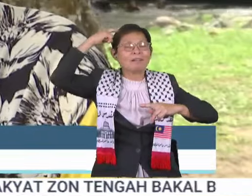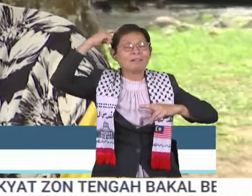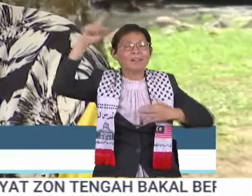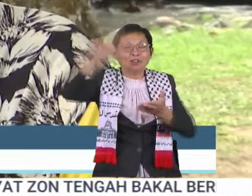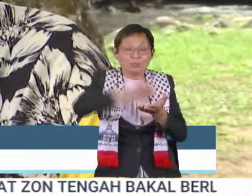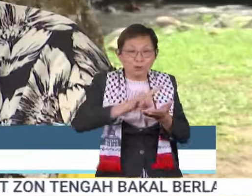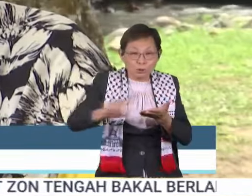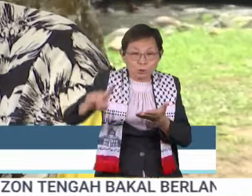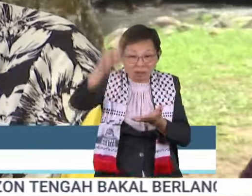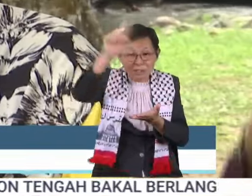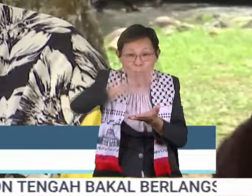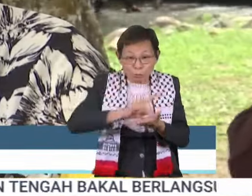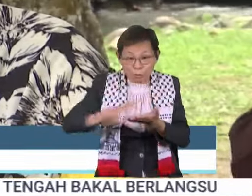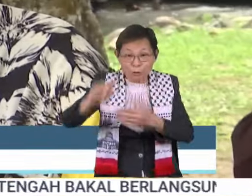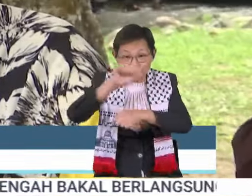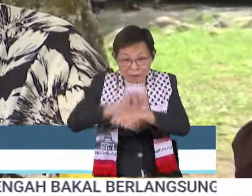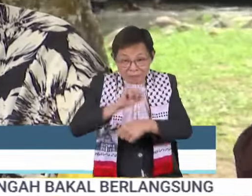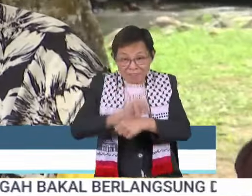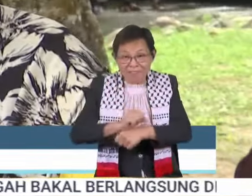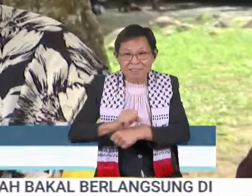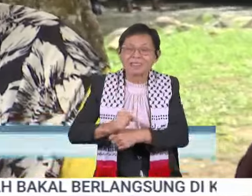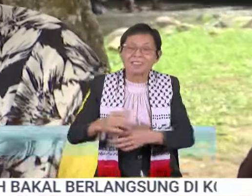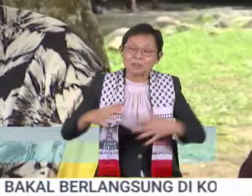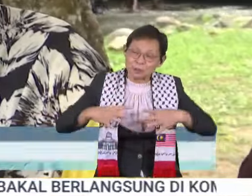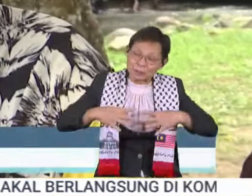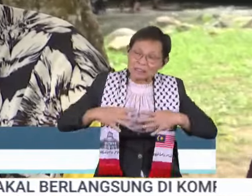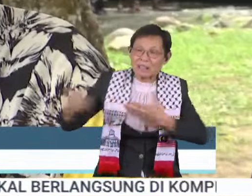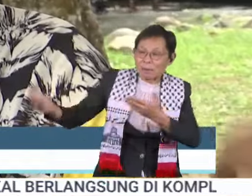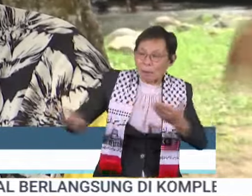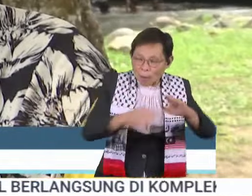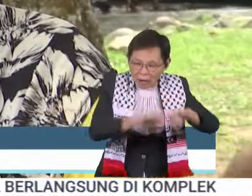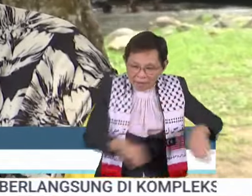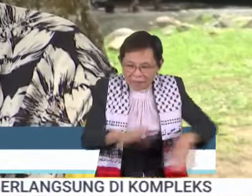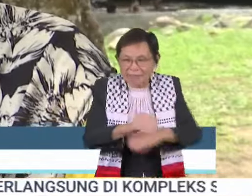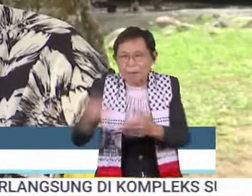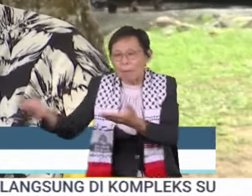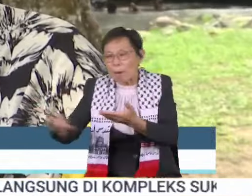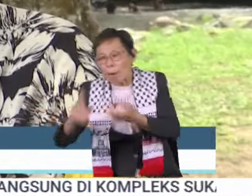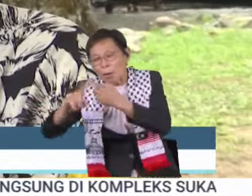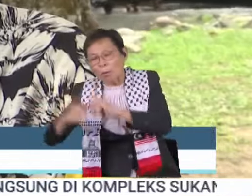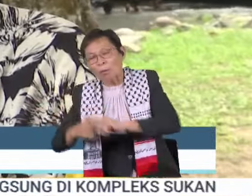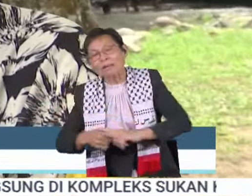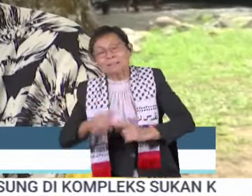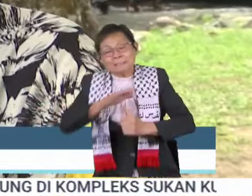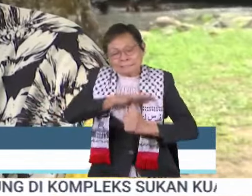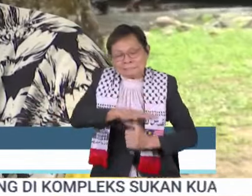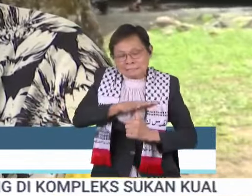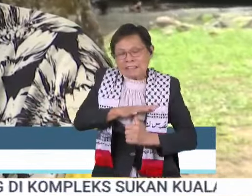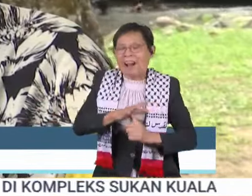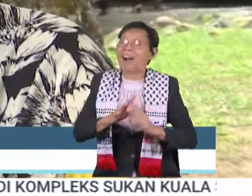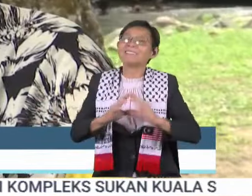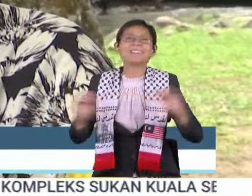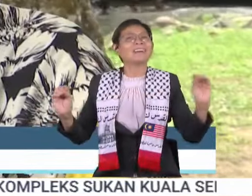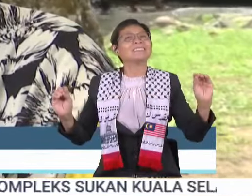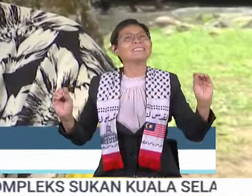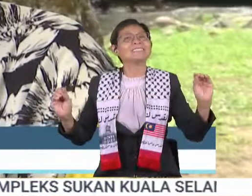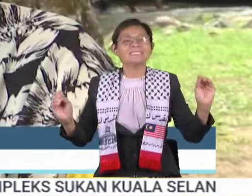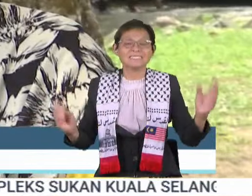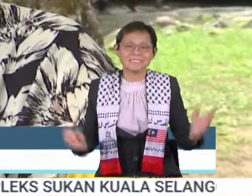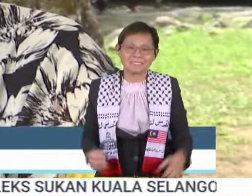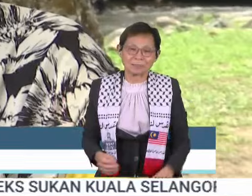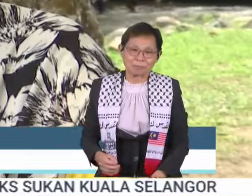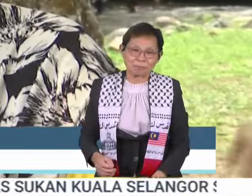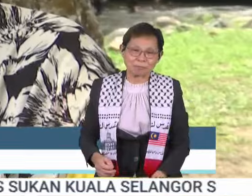seminggu ni kerja kan. Jadi bawa anak-anak sini, bawa kawan-kawan. Jadi rasa macam hilanglah tension tu sekejap kan.